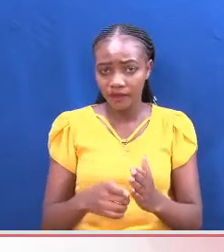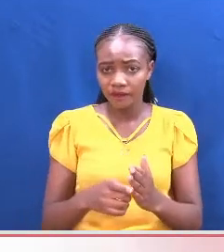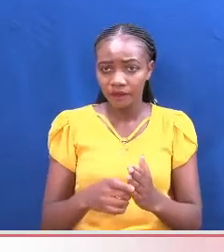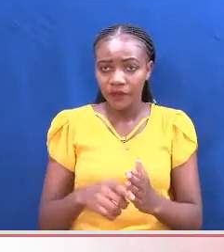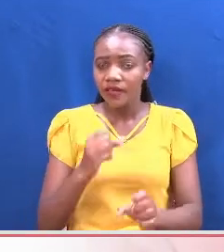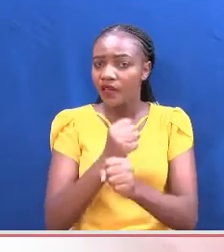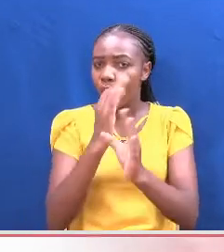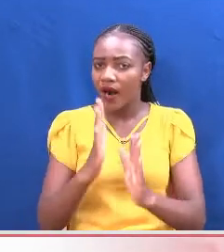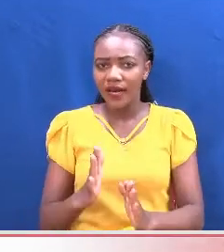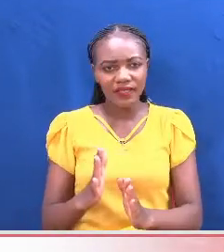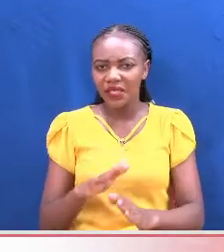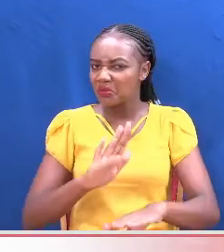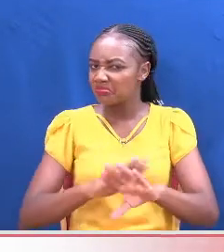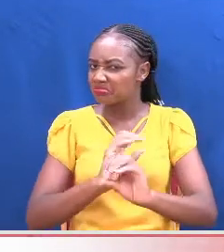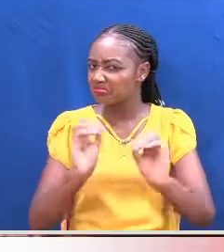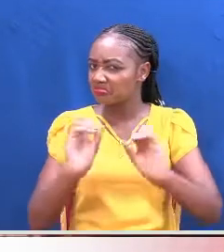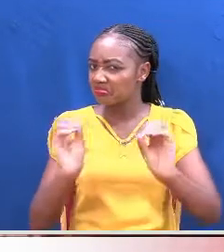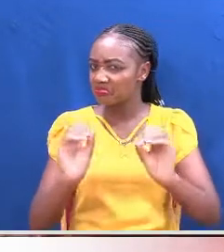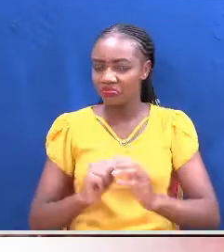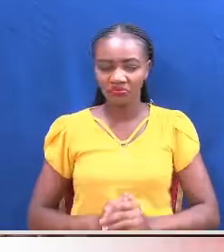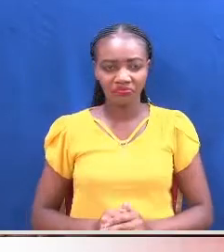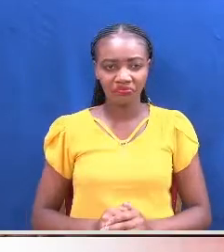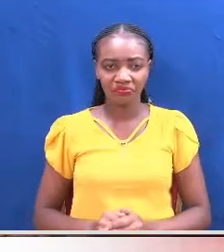wa wafanyakazi wa kampuni hiyo.